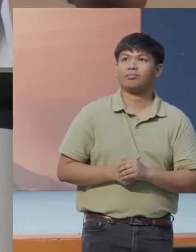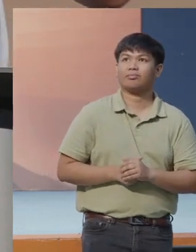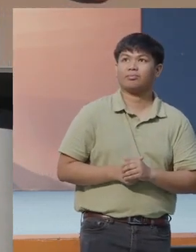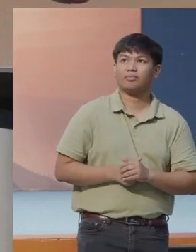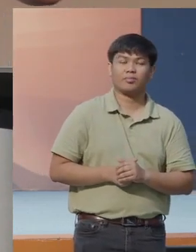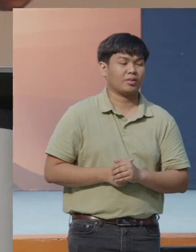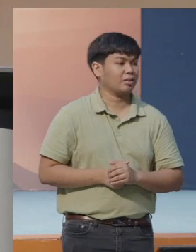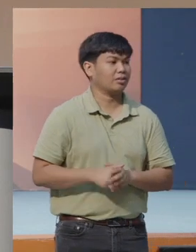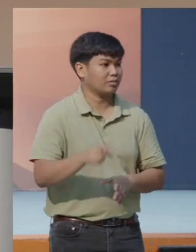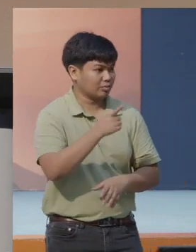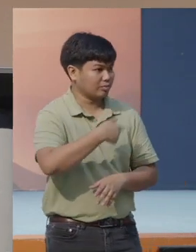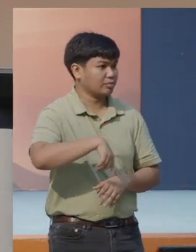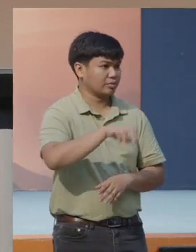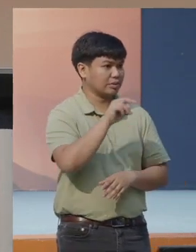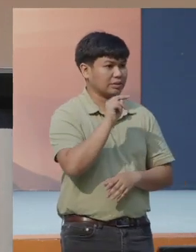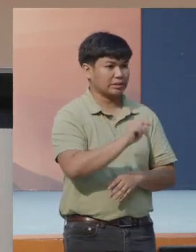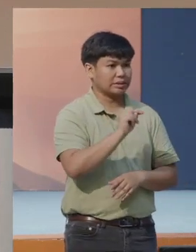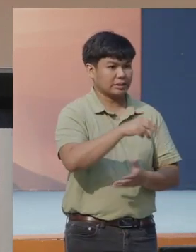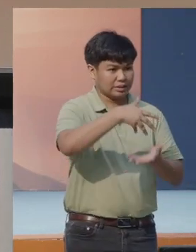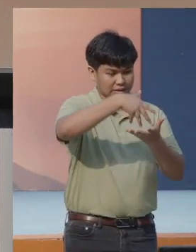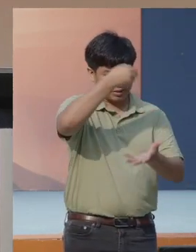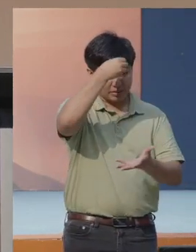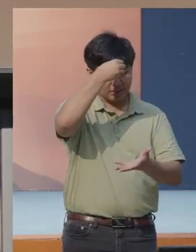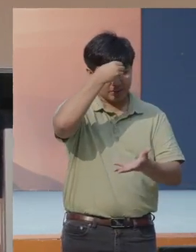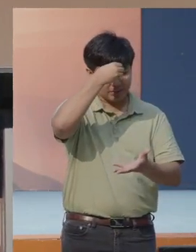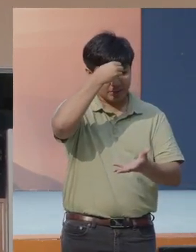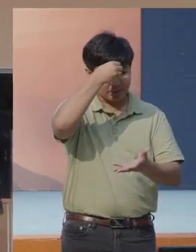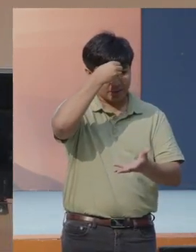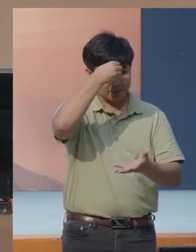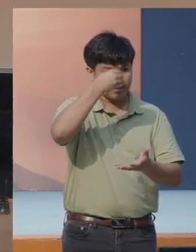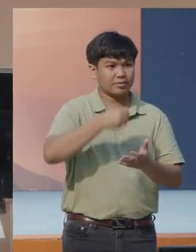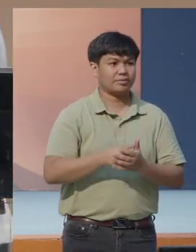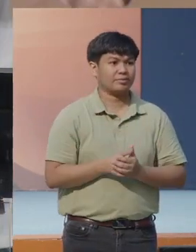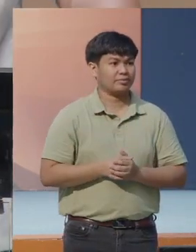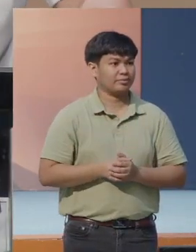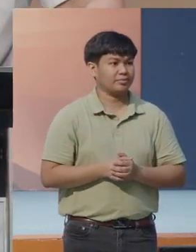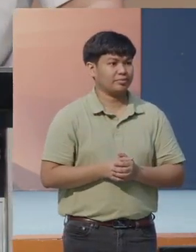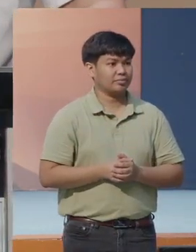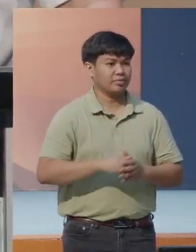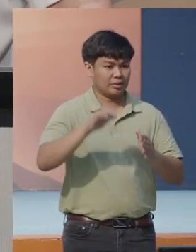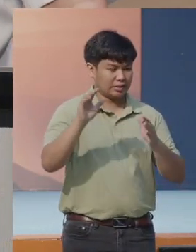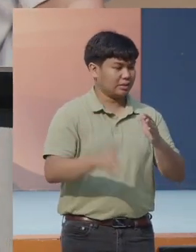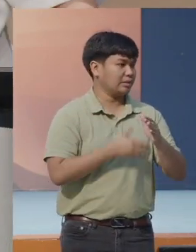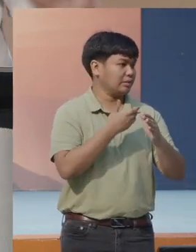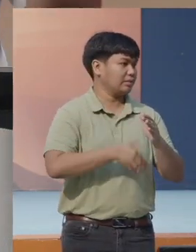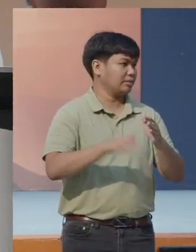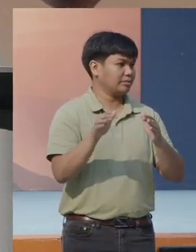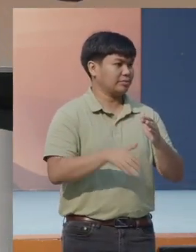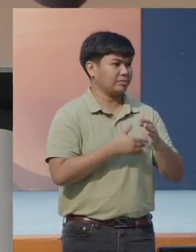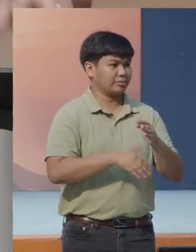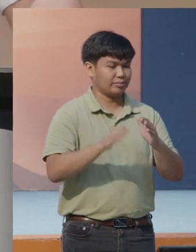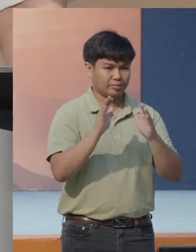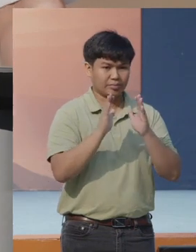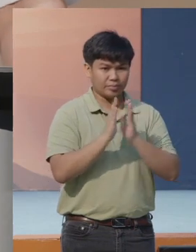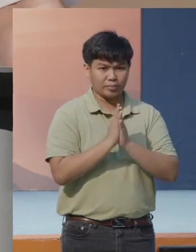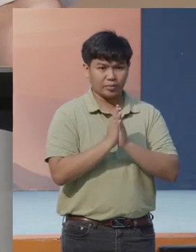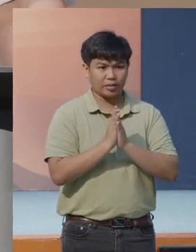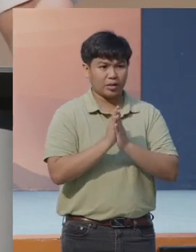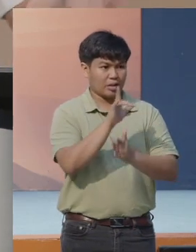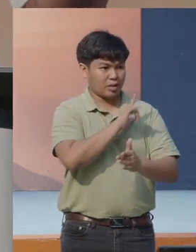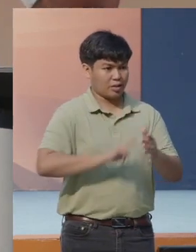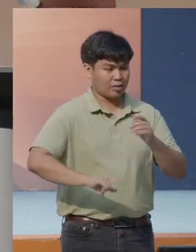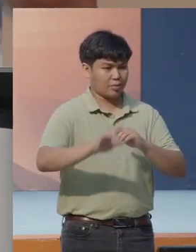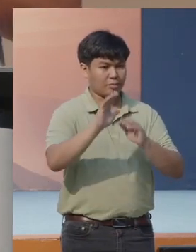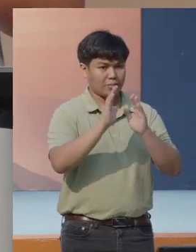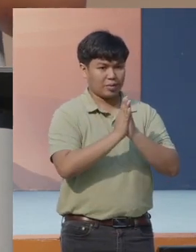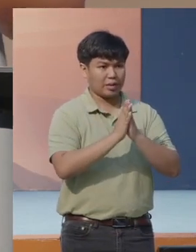At kailangan nating aralin, no? Sa tuwing kinakanta o inaawit o pinapanalangin natin yung Lord's Prayer